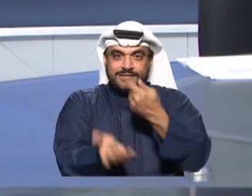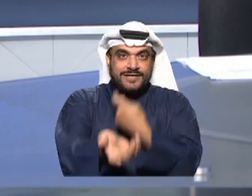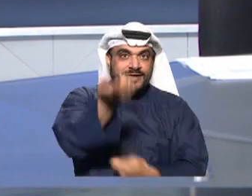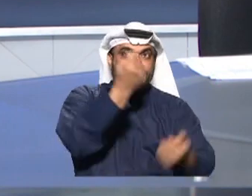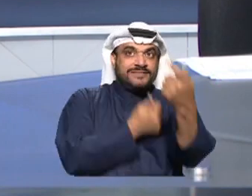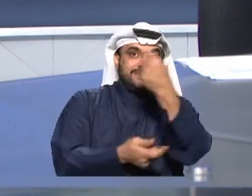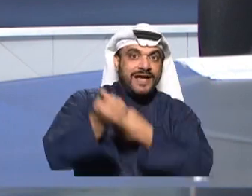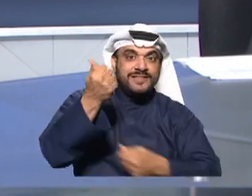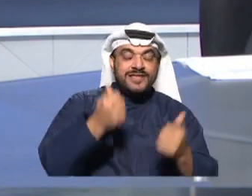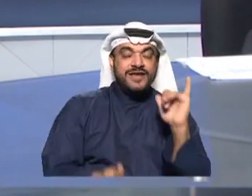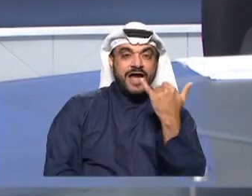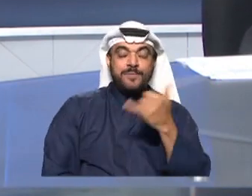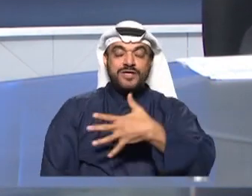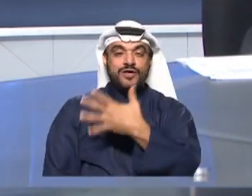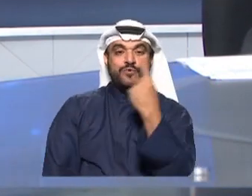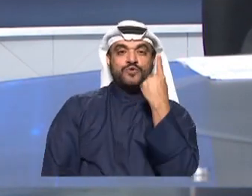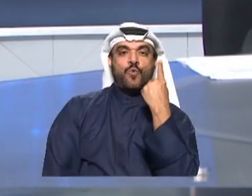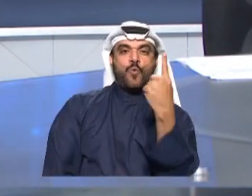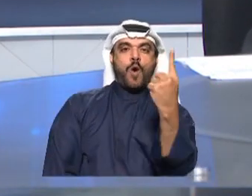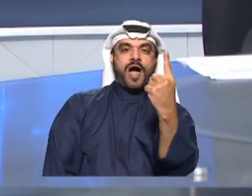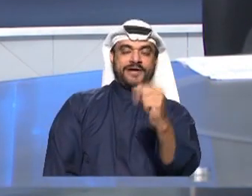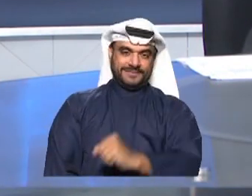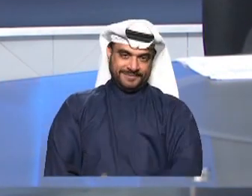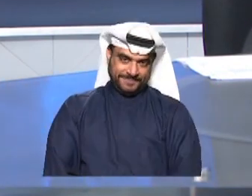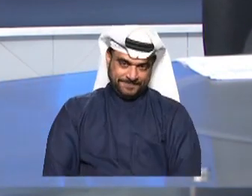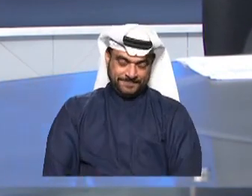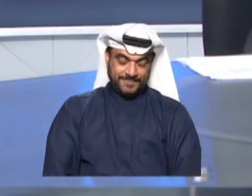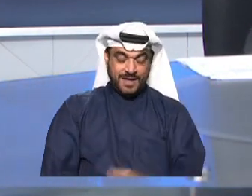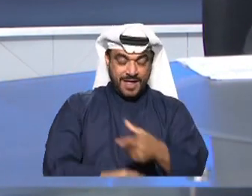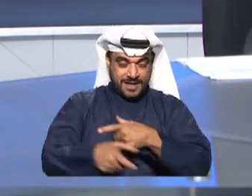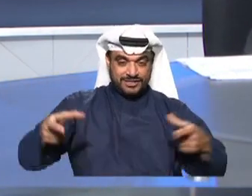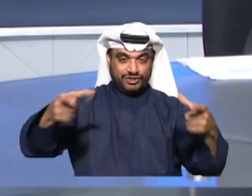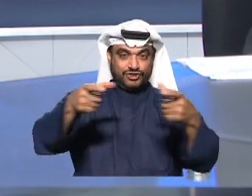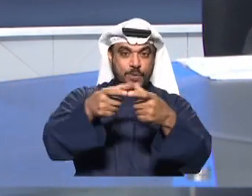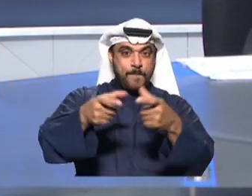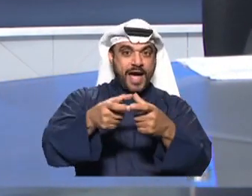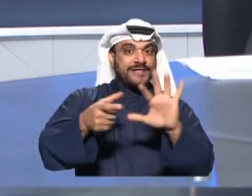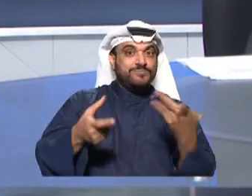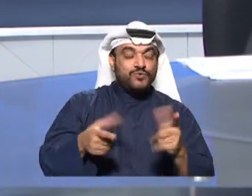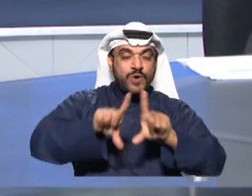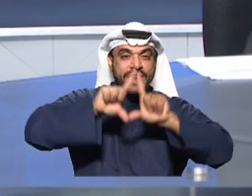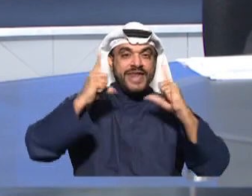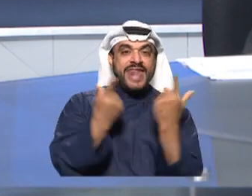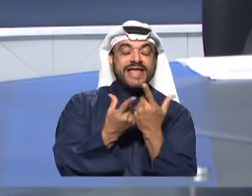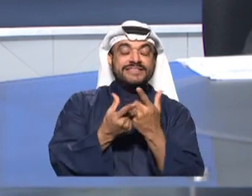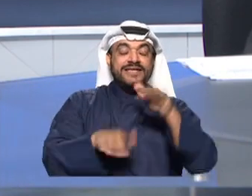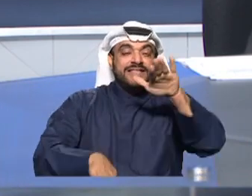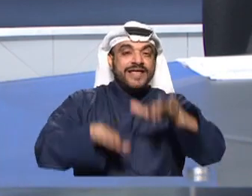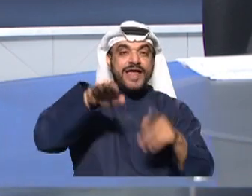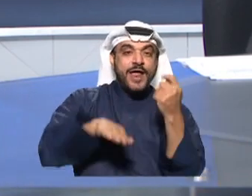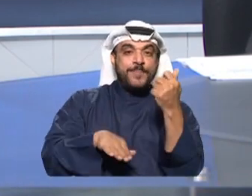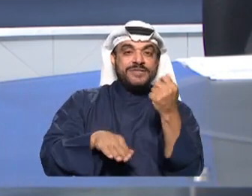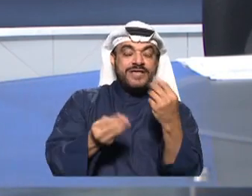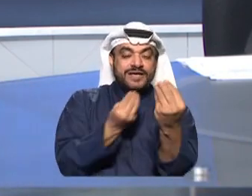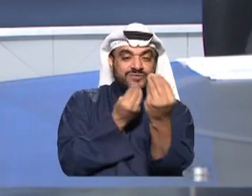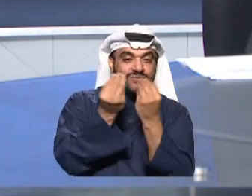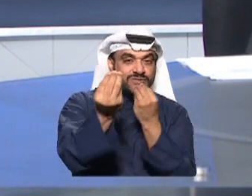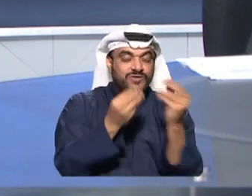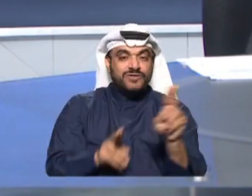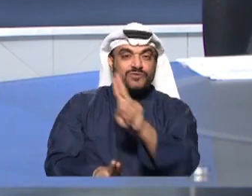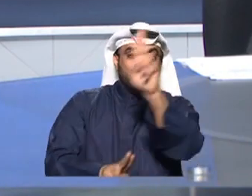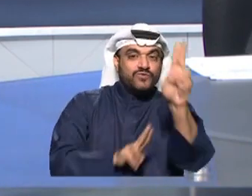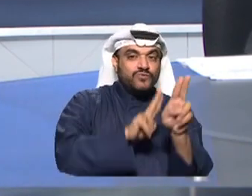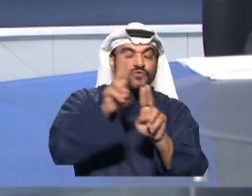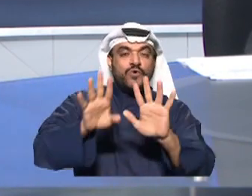واحد. ناقشت أيضا لجنة الشؤون الاقتصادية والمالية حول الحالة الاقتصادية في العالم العربي، فضلا عن موقف